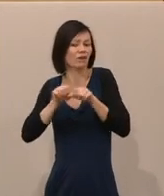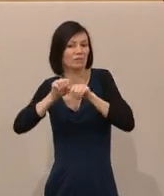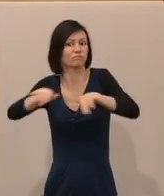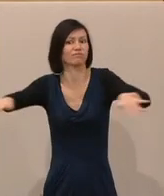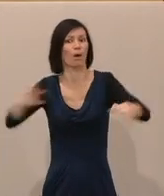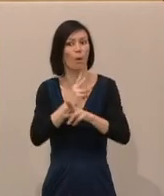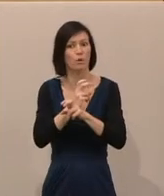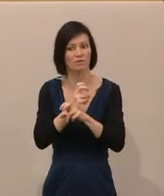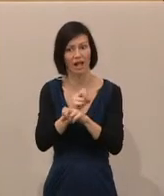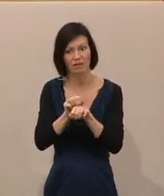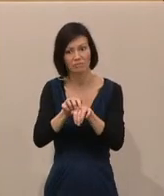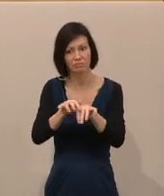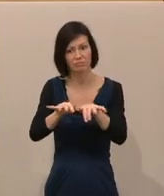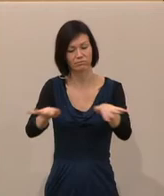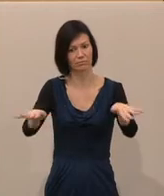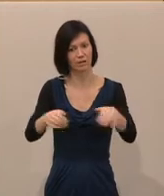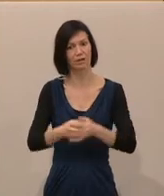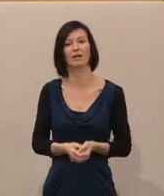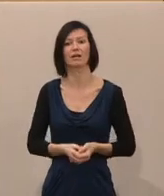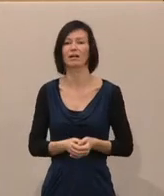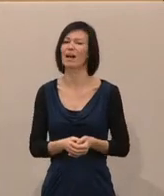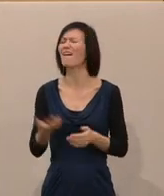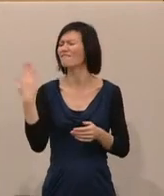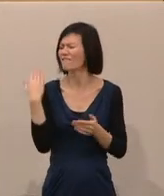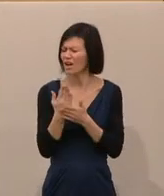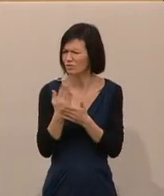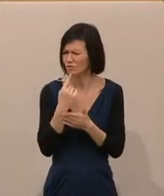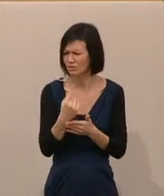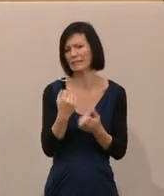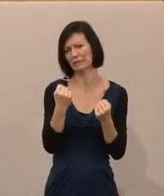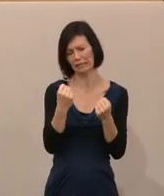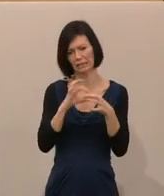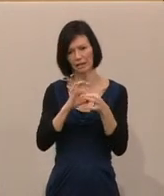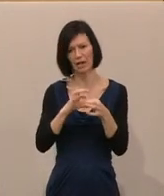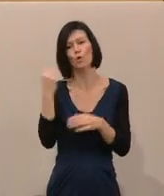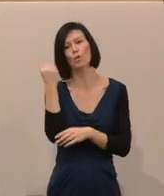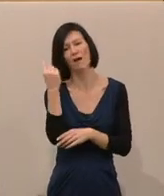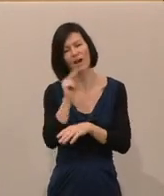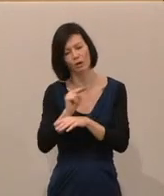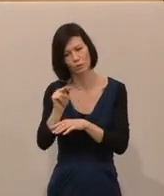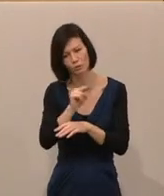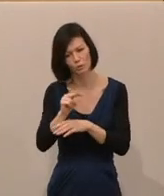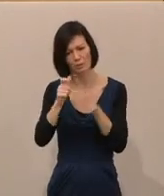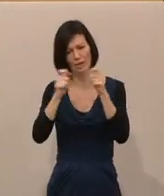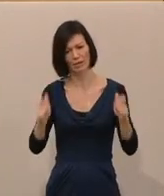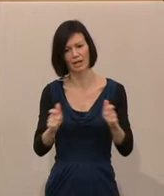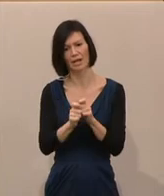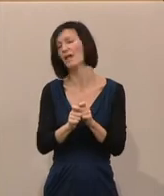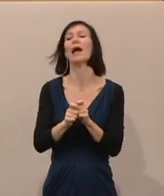Diskriminierungen habe ich bereits hingewiesen. Das Überwachungspaket, die Ablehnung des Migrationspaktes,